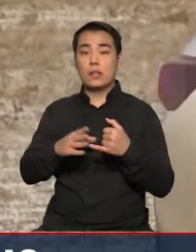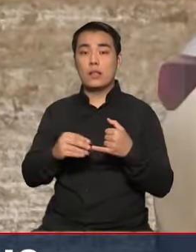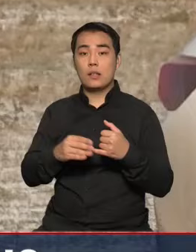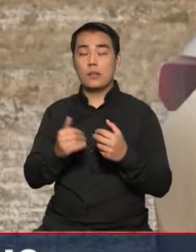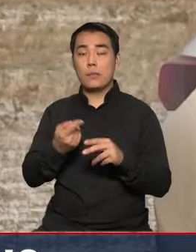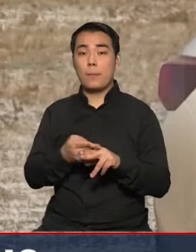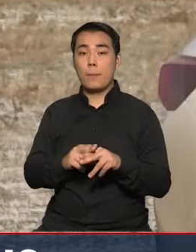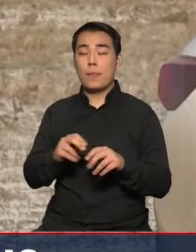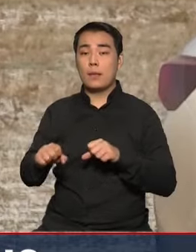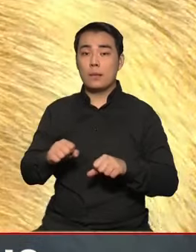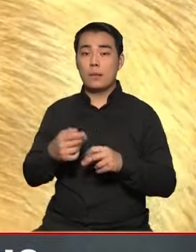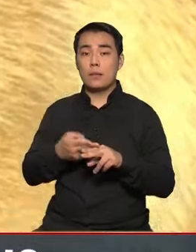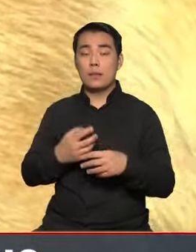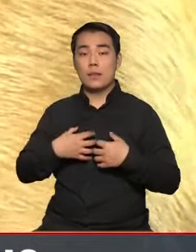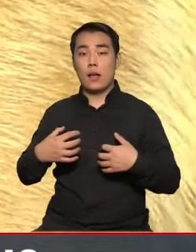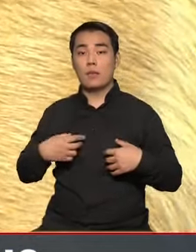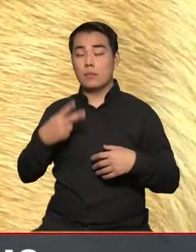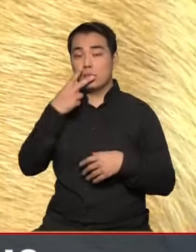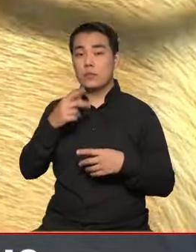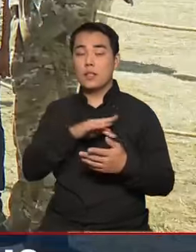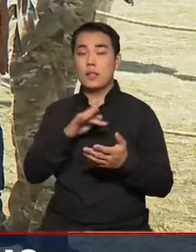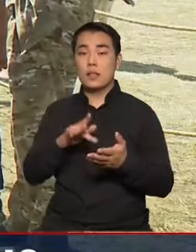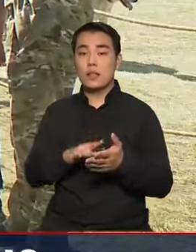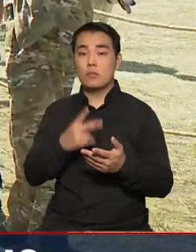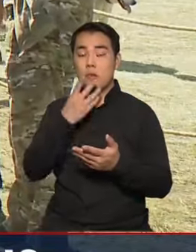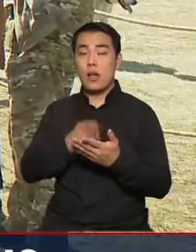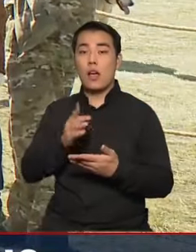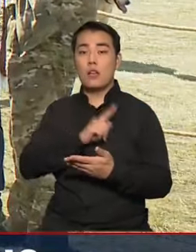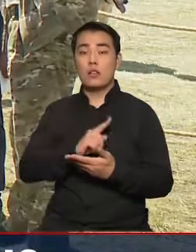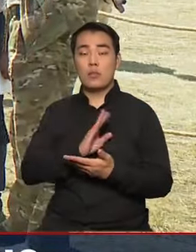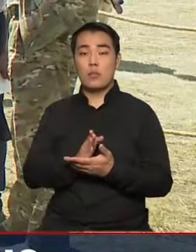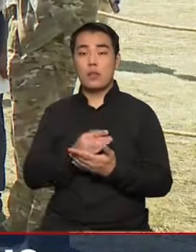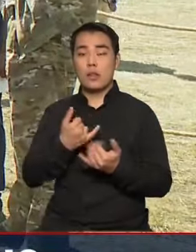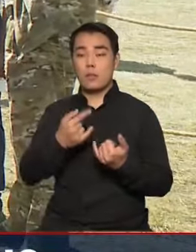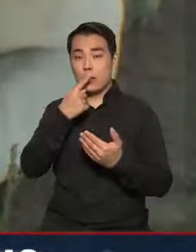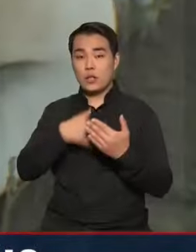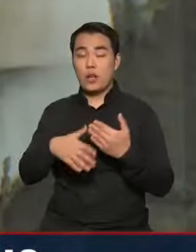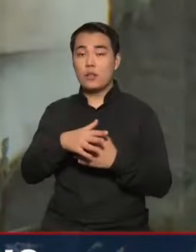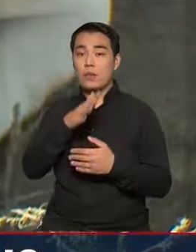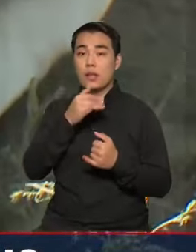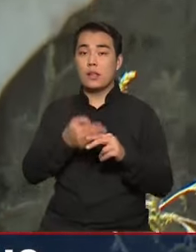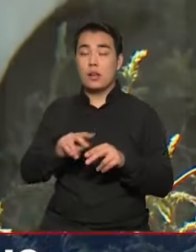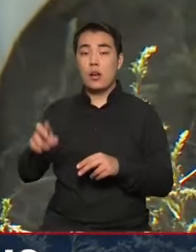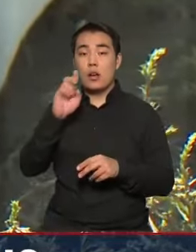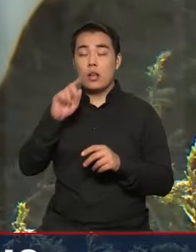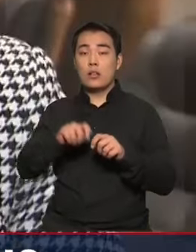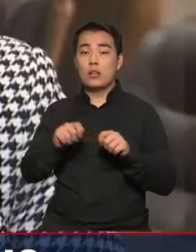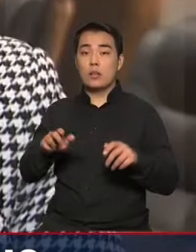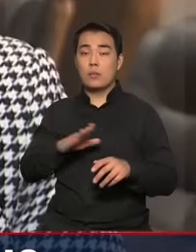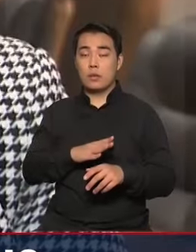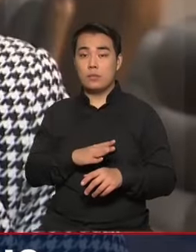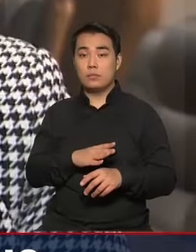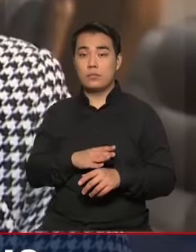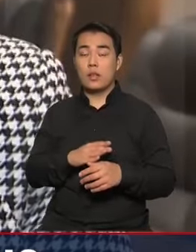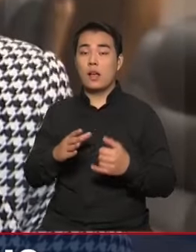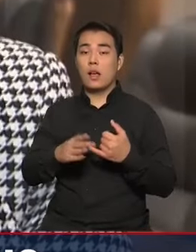қатпарларындағы өзгерістерді жан-жануарларды бақылау орталықтар арқылы болжап отырады. Жақында бұндай орталықтар елімізде де іске қосылды. На